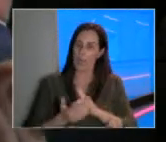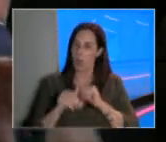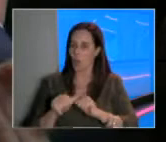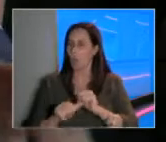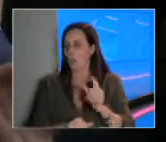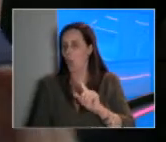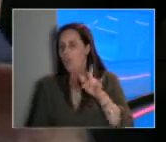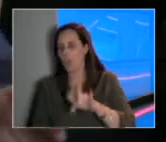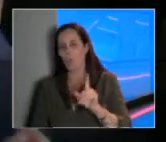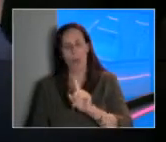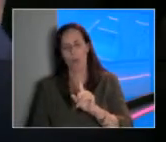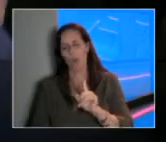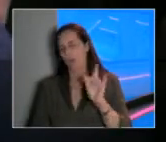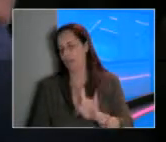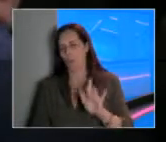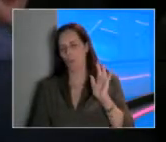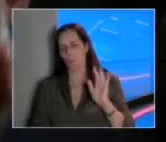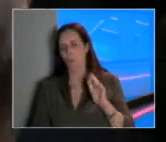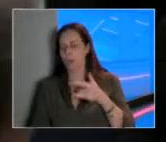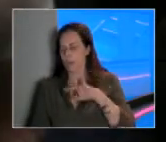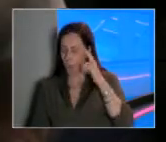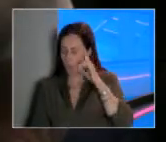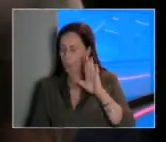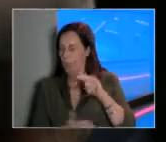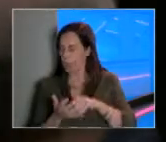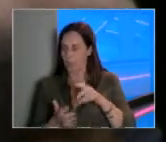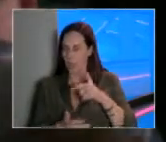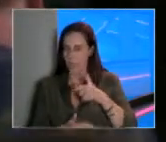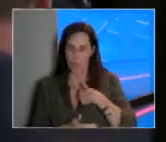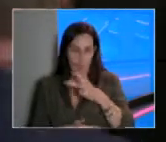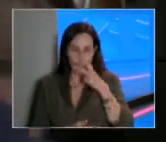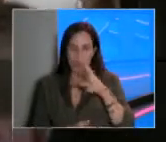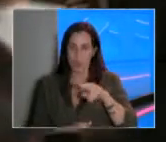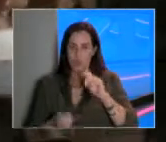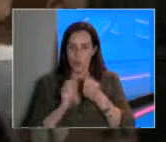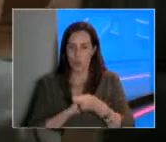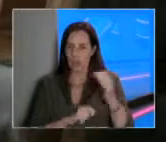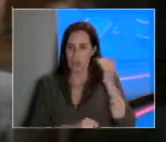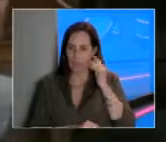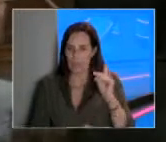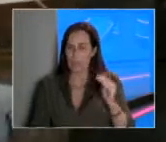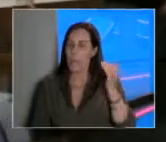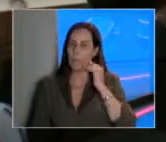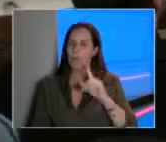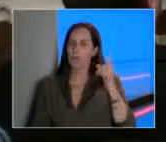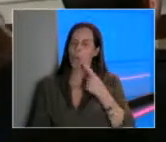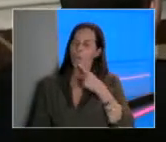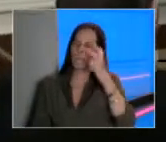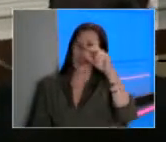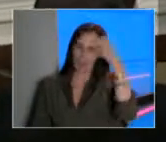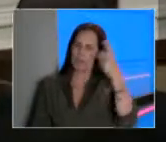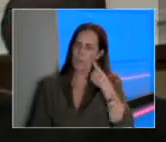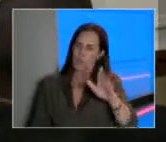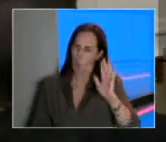הביאו התנגדות, אבל הם לא הביאו תמיכה. אני חושב, ולכן אני רואה שיש שינוי אצל האמריקאים. האמריקאים אומרים לערבים,